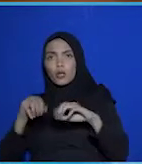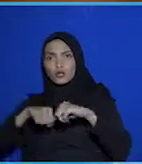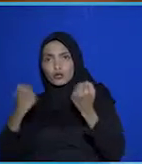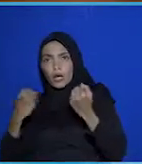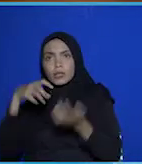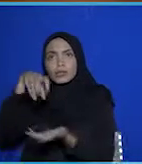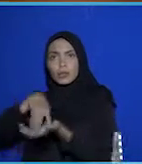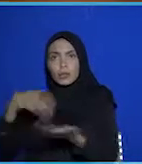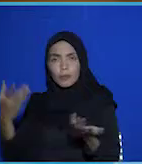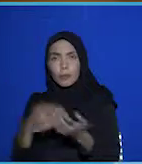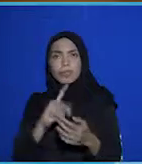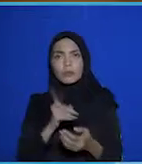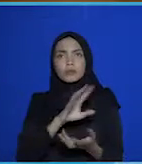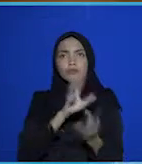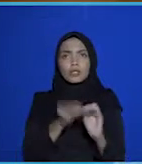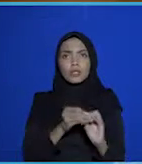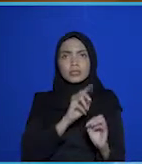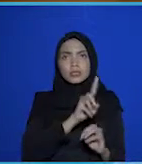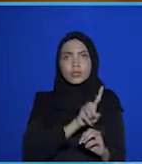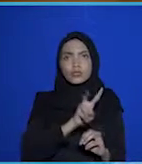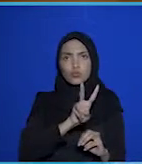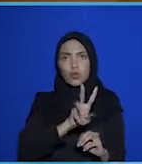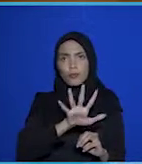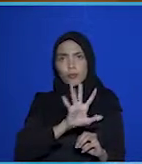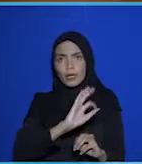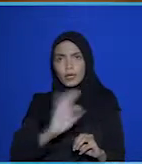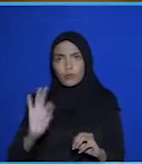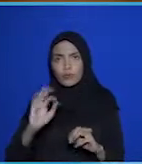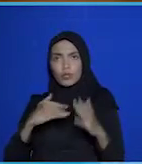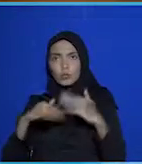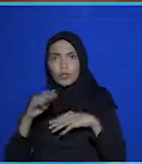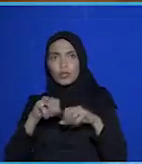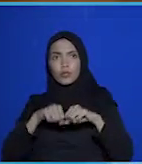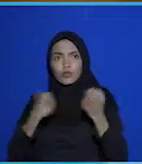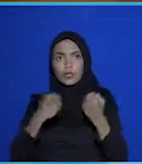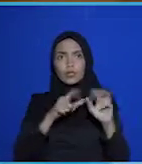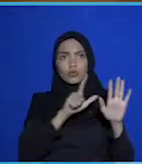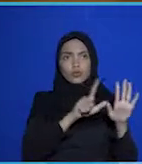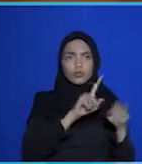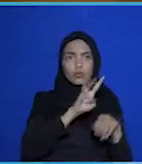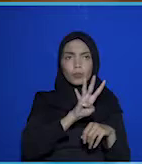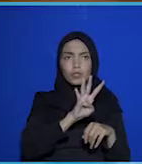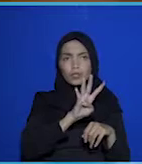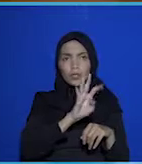rusak. Ada 125 ribu rumah yang rusak, 125 ribu lebih.